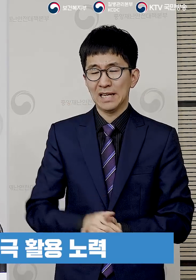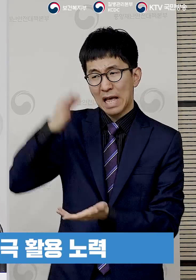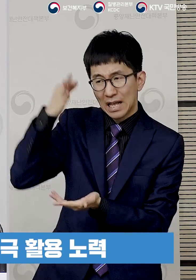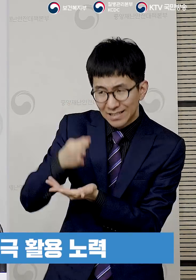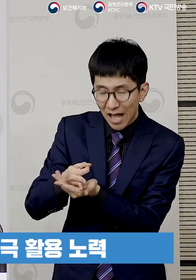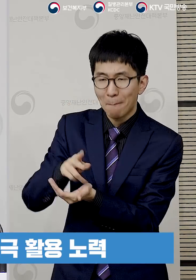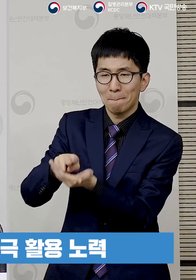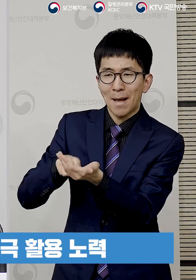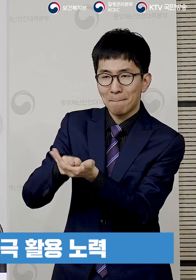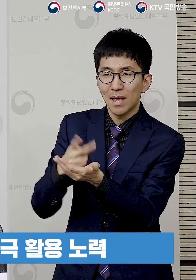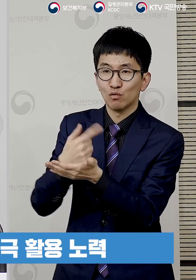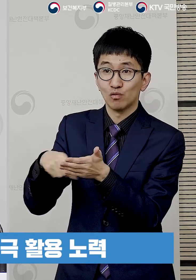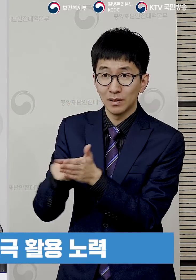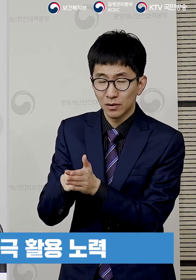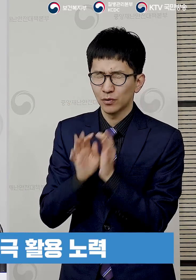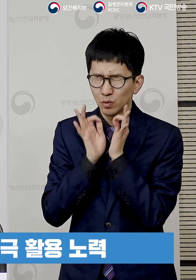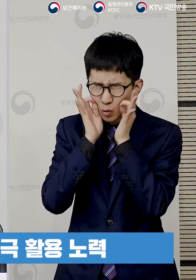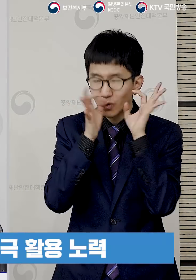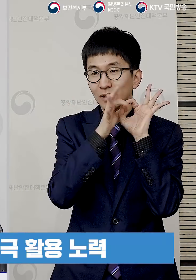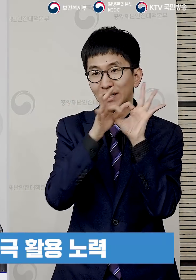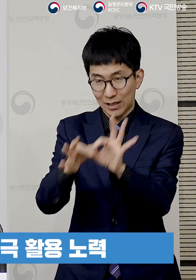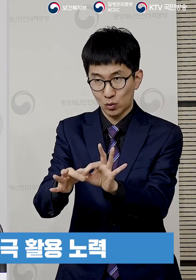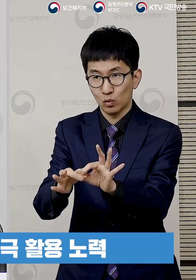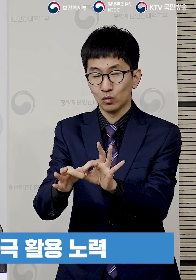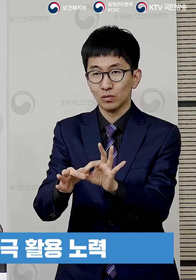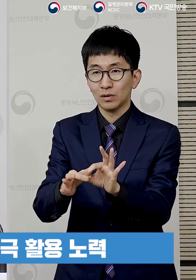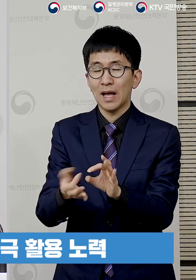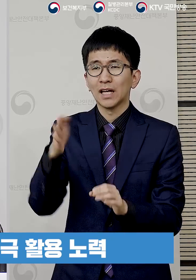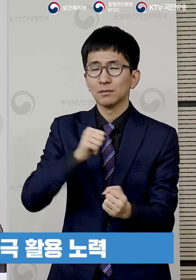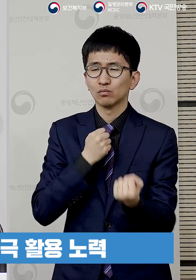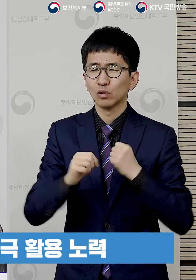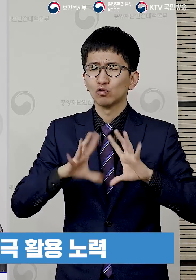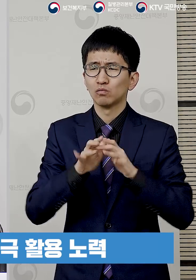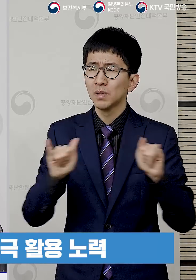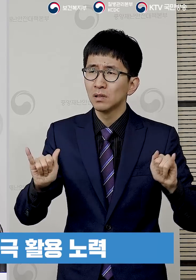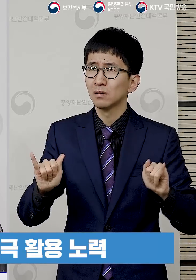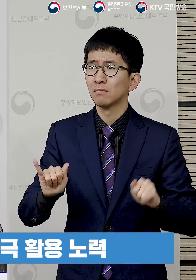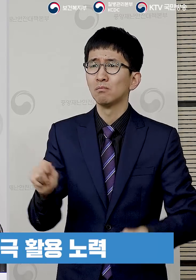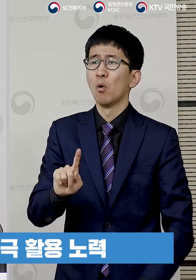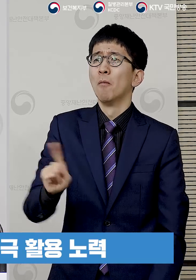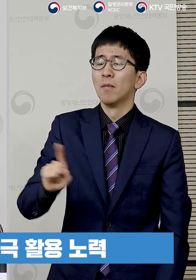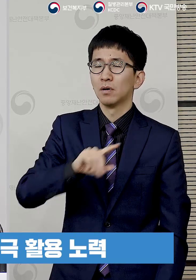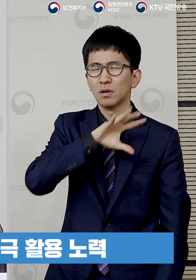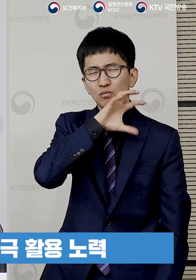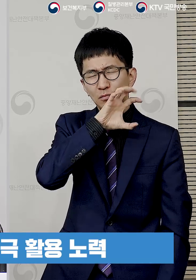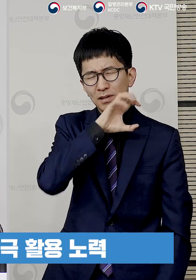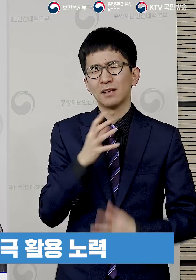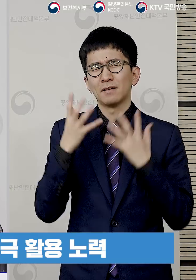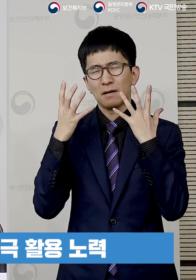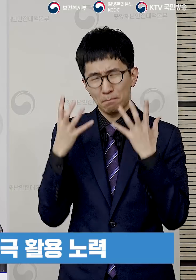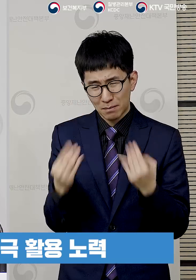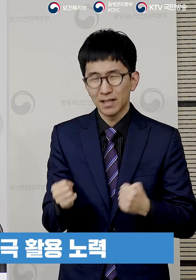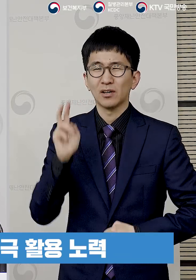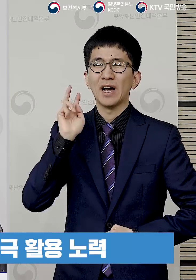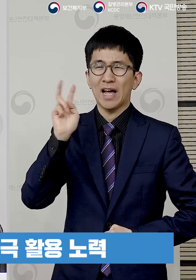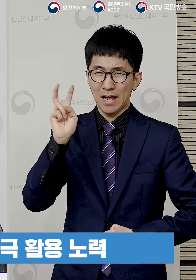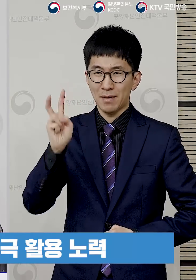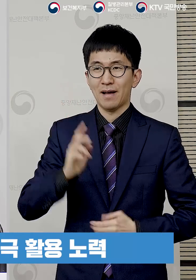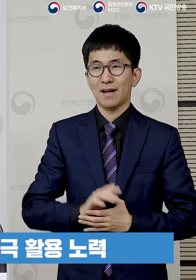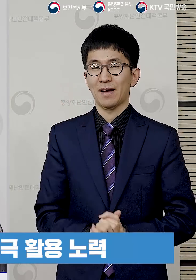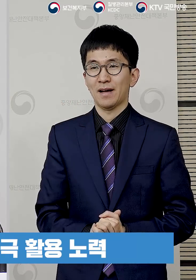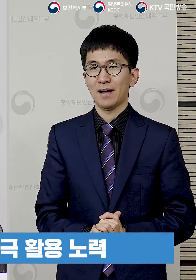체계를 적극적으로 활용하는 이러한 노력을 기울이고 있습니다만, 아직 국민들께서 체감할 만큼 안심할 수 있는